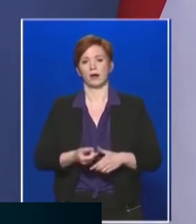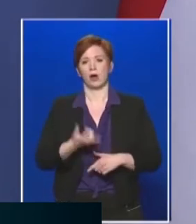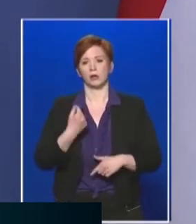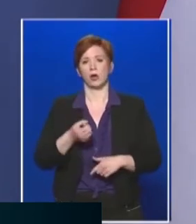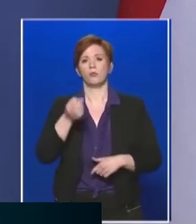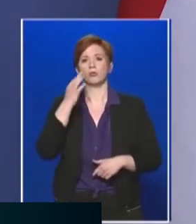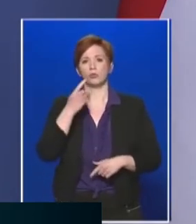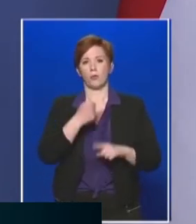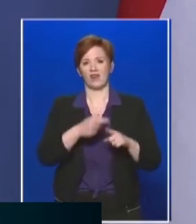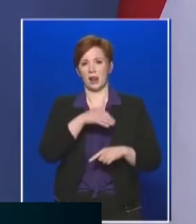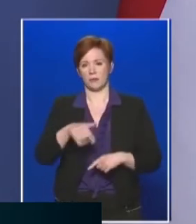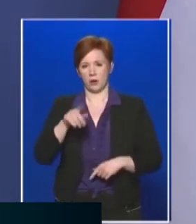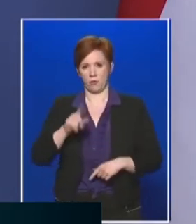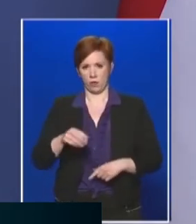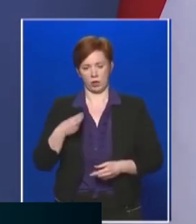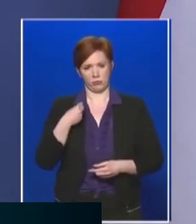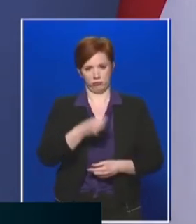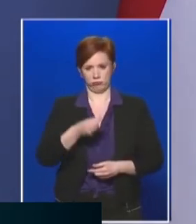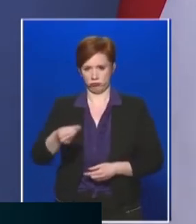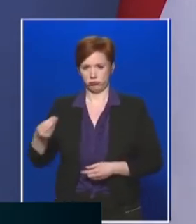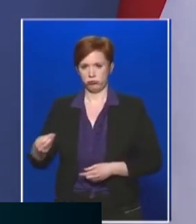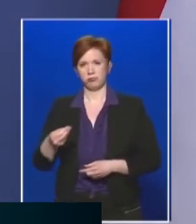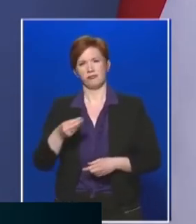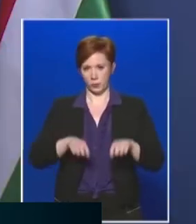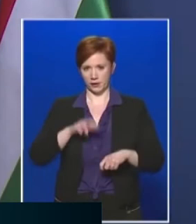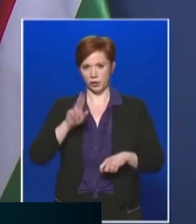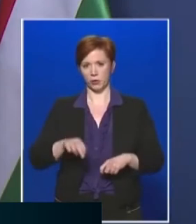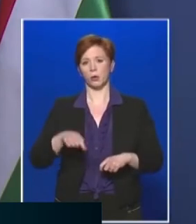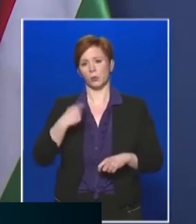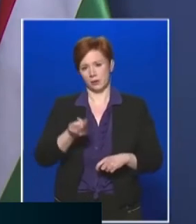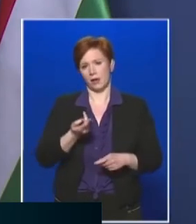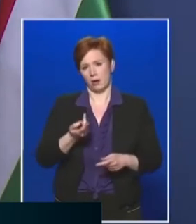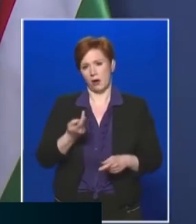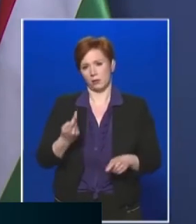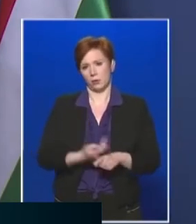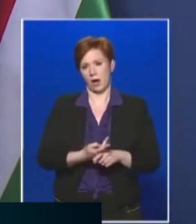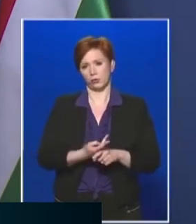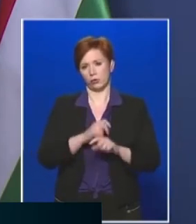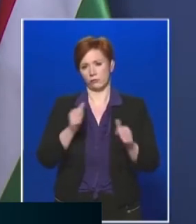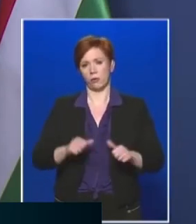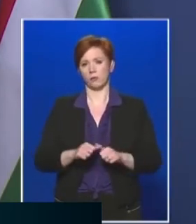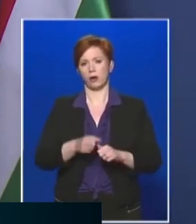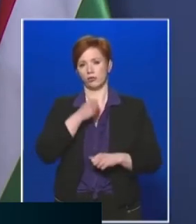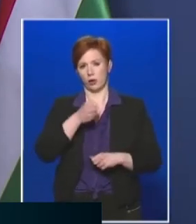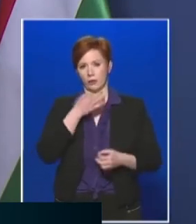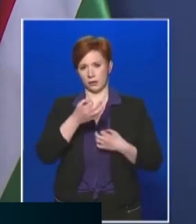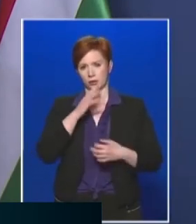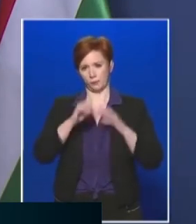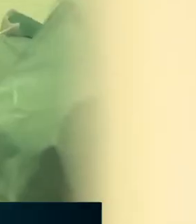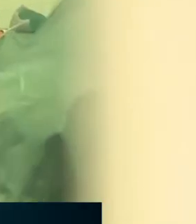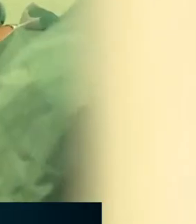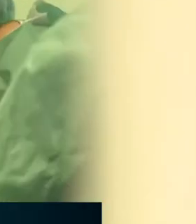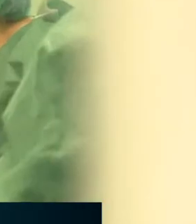biztosít. Az egészségügyi dolgozók egyszeri 500 000 forintos juttatásáról szombaton árult el részleteket a miniszterelnökséget vezető